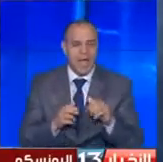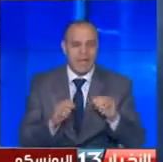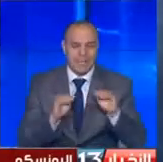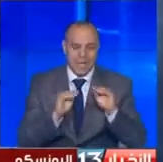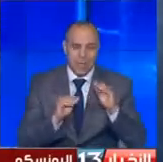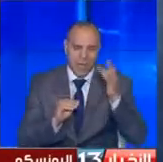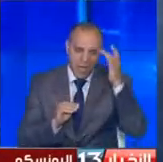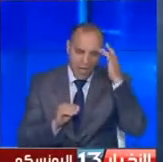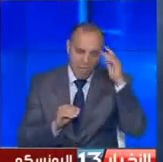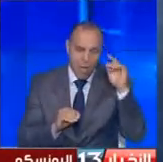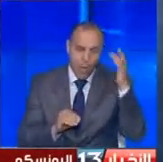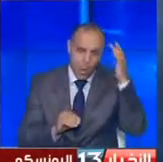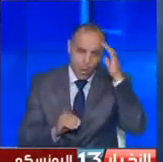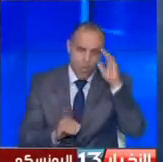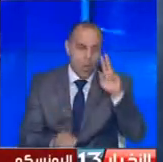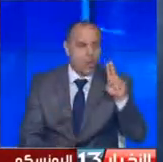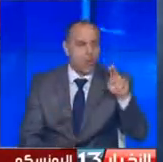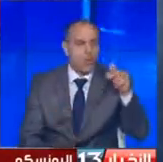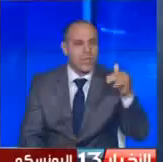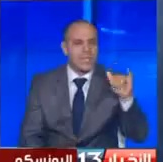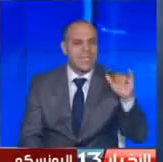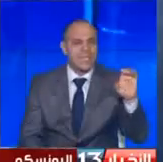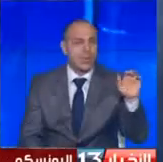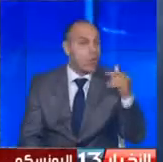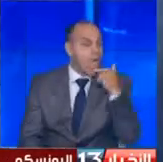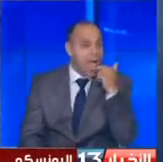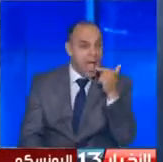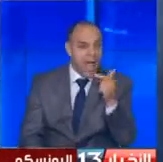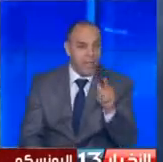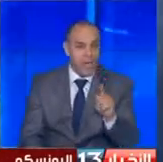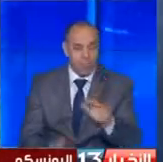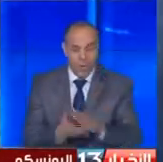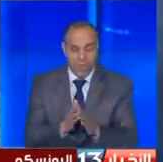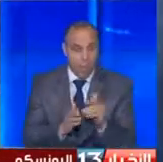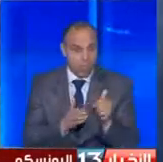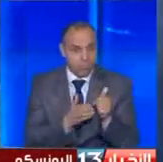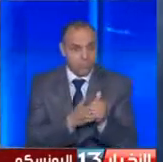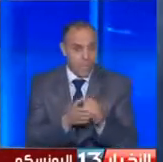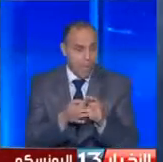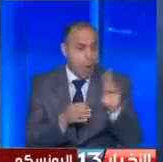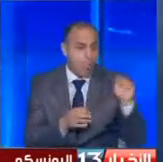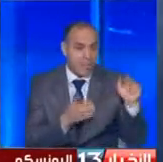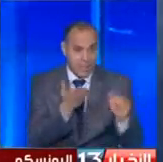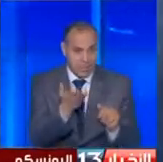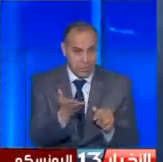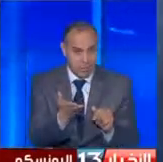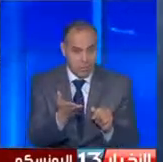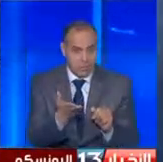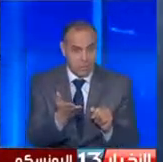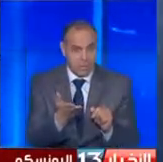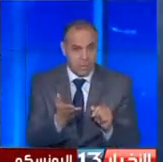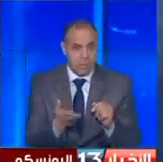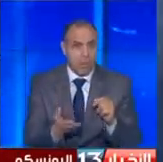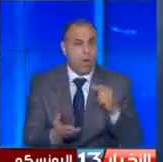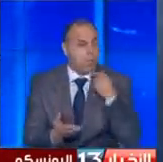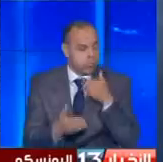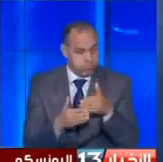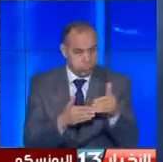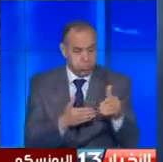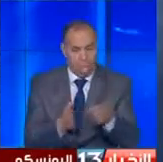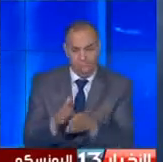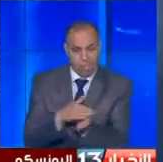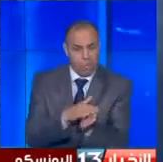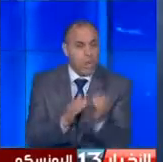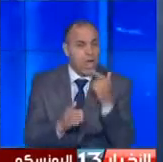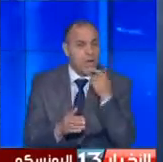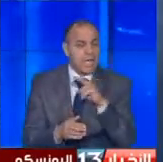والعلوم الأممية يونسكو. وسر وراء ذلك أن المنظمة التابعة للأمم المتحدة انحرفت عن مسارها